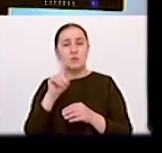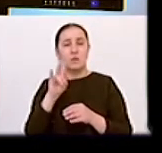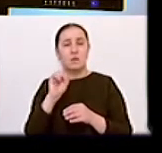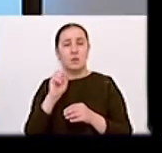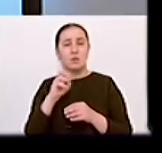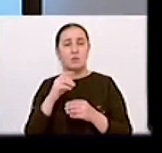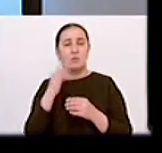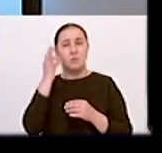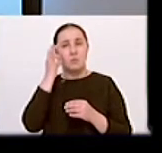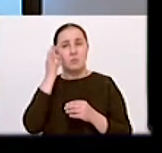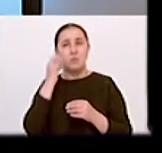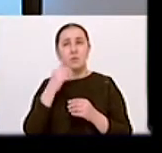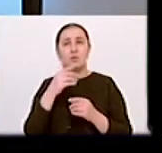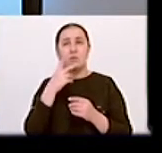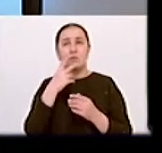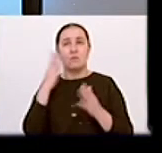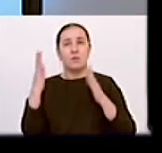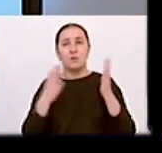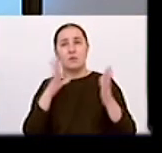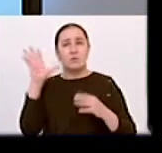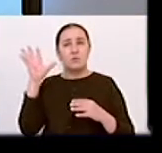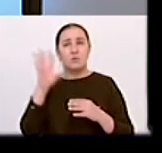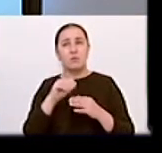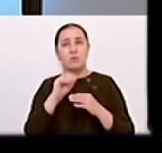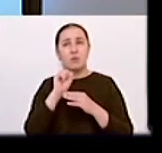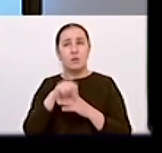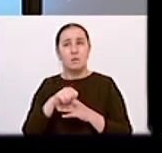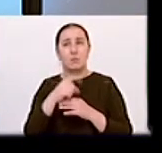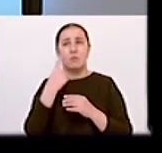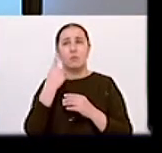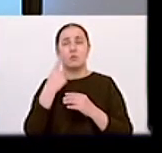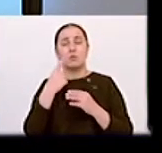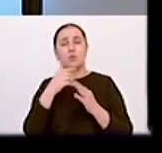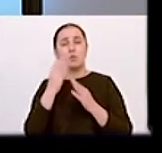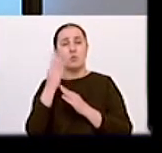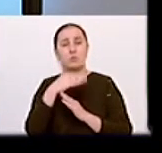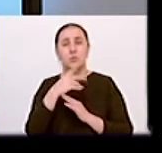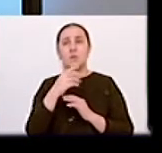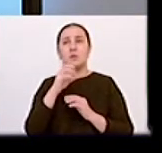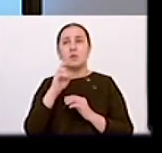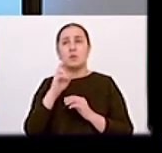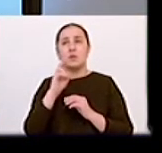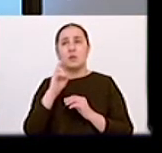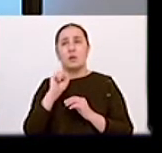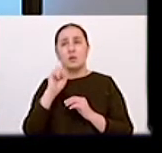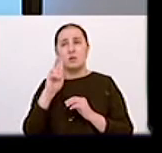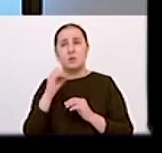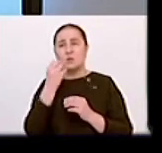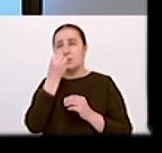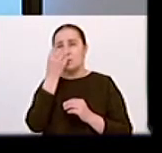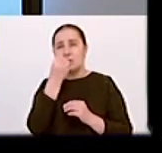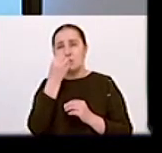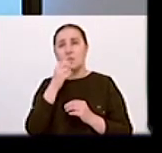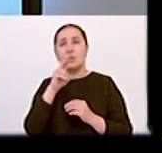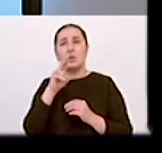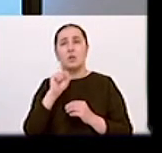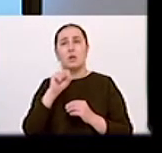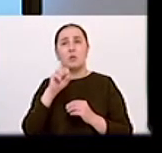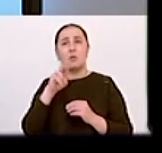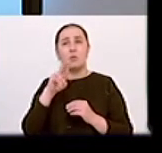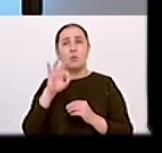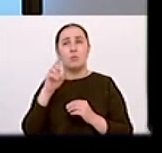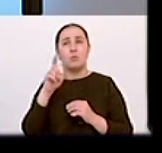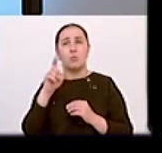препинания. Ветер все нагибал в одну сторону. Акации, цветы,